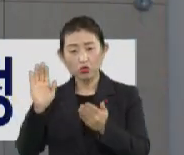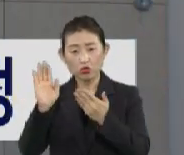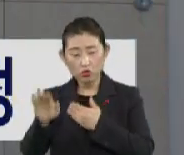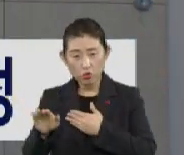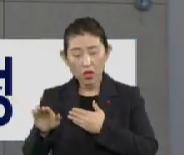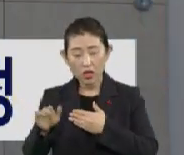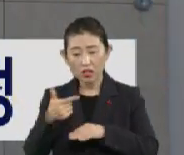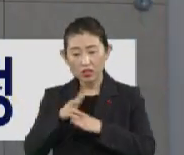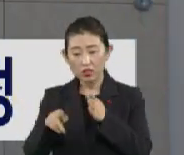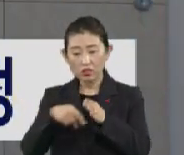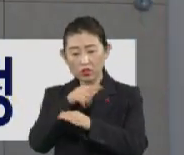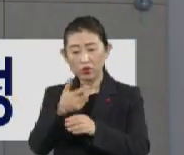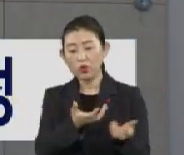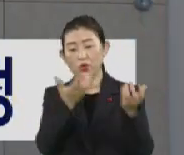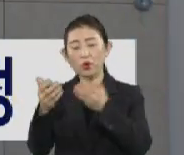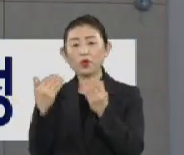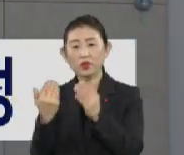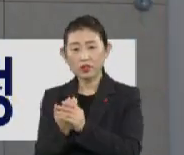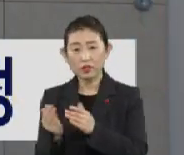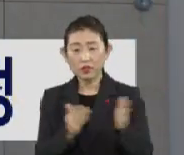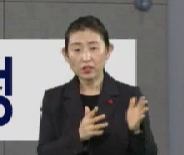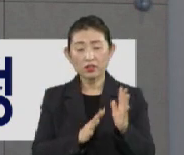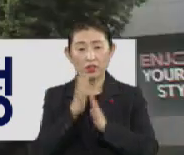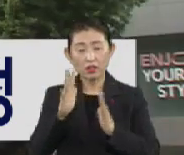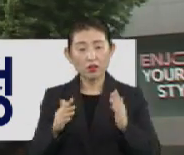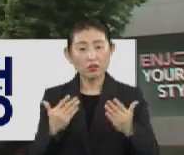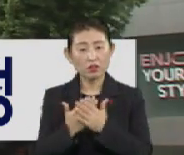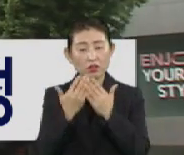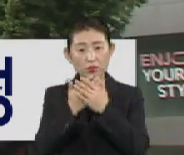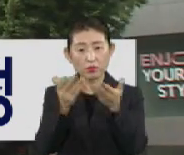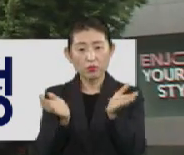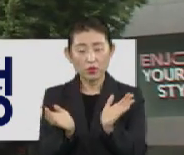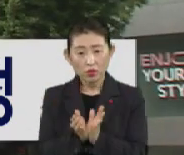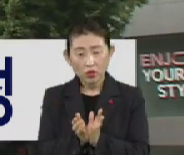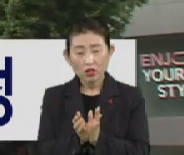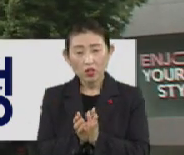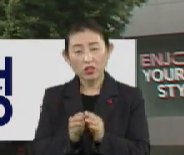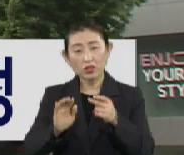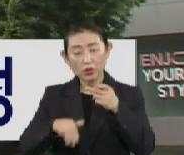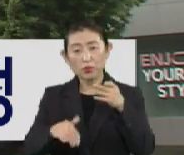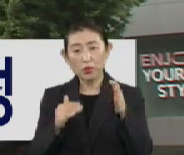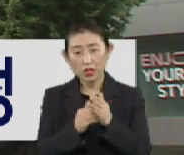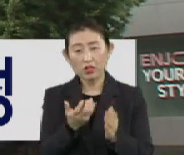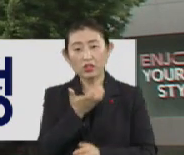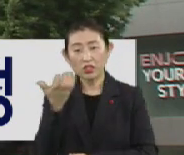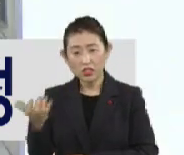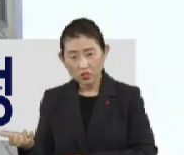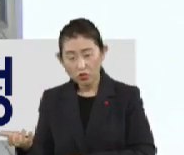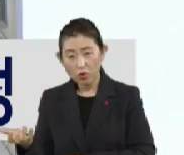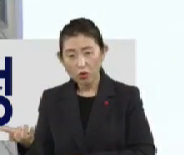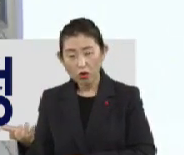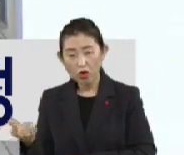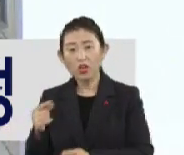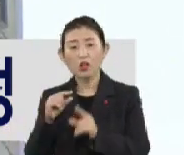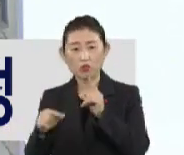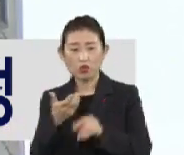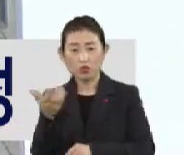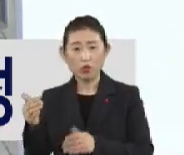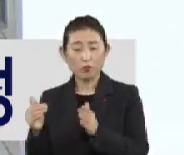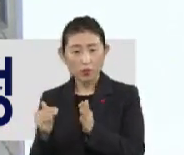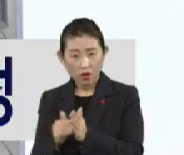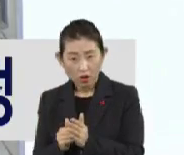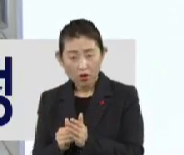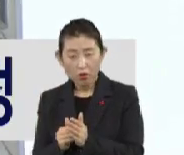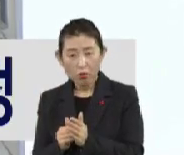대전 역세권에 완전 이전하며 임업산업진흥원도 올해 연말까지 유성구에 임업기술실 용화센터를